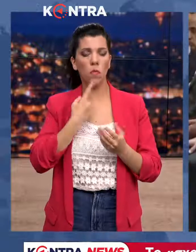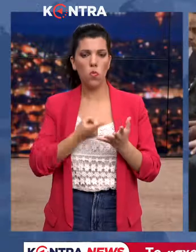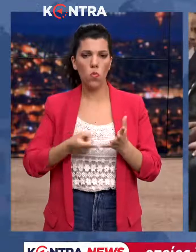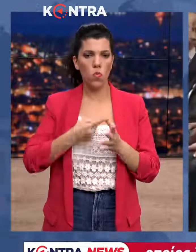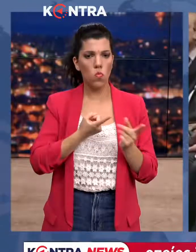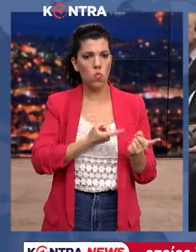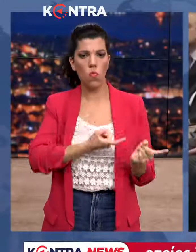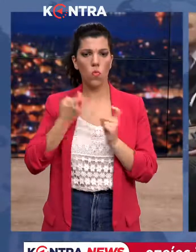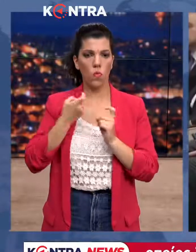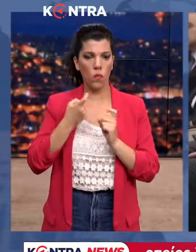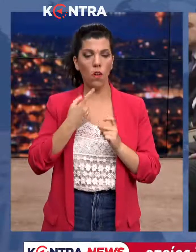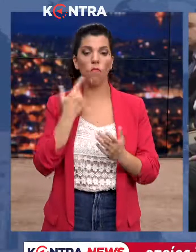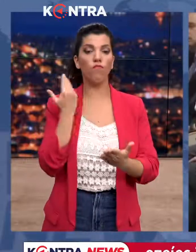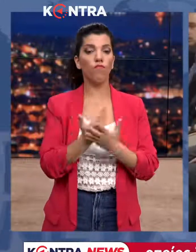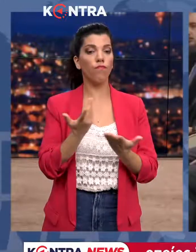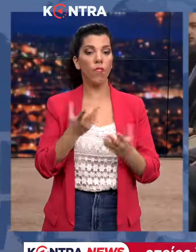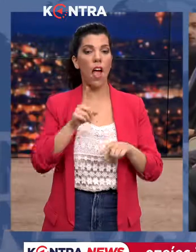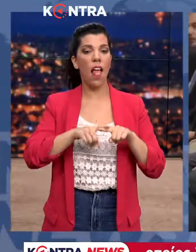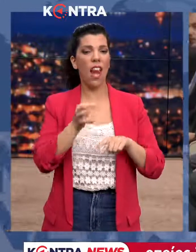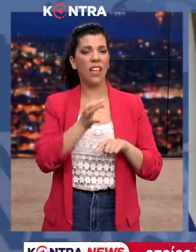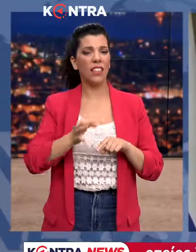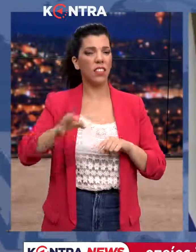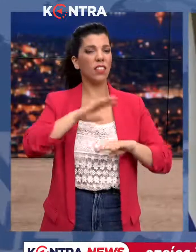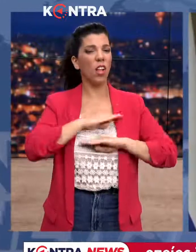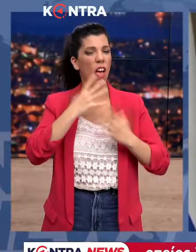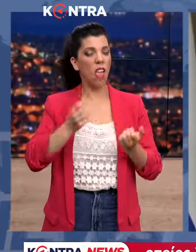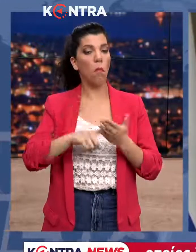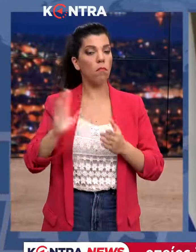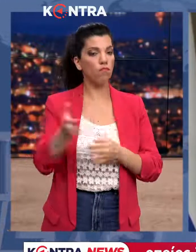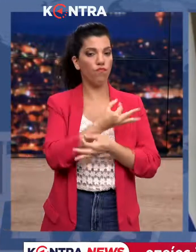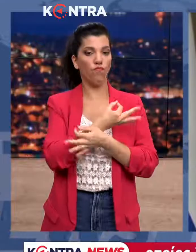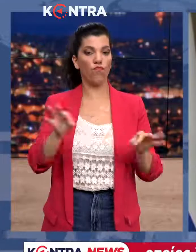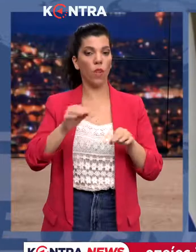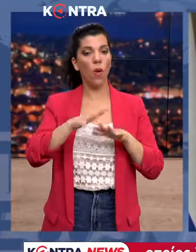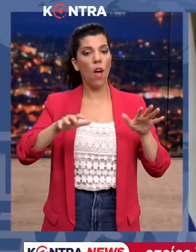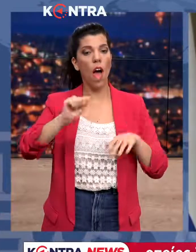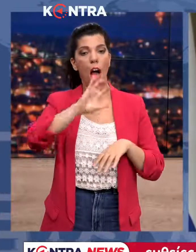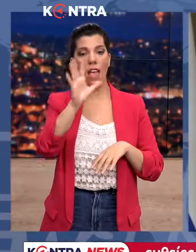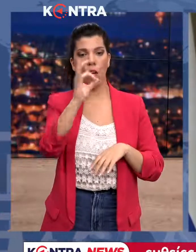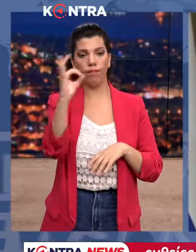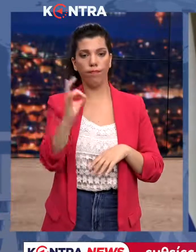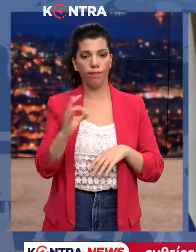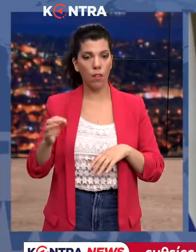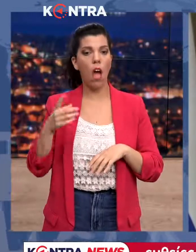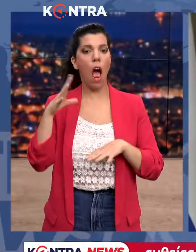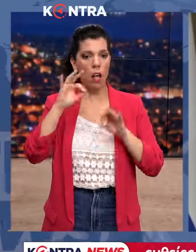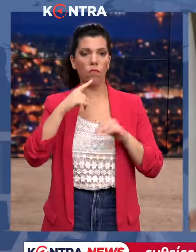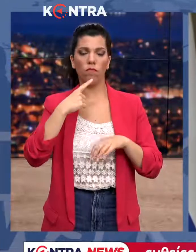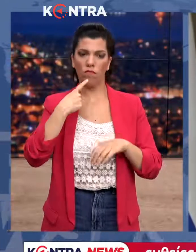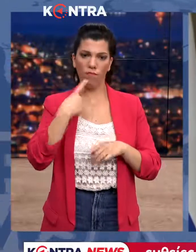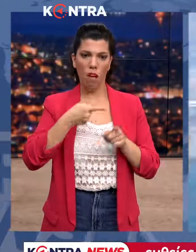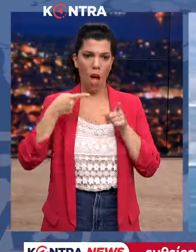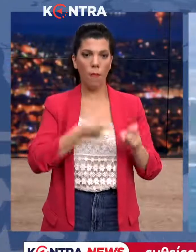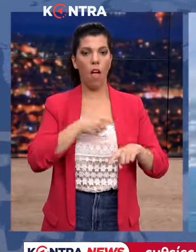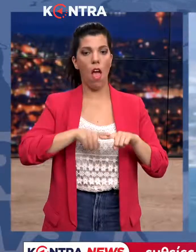τσαβούσογλου ο οποίος ζητά αποστρατικοποίηση των ελληνικών νησιών του ανατολικού αιγαίου και εκτοξεύει ευθείες απειλές κατά της χώρας